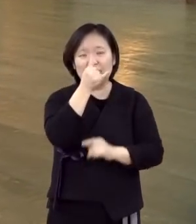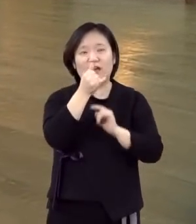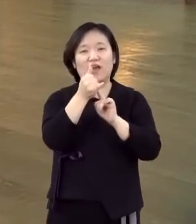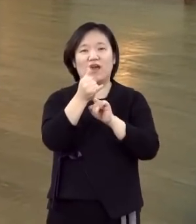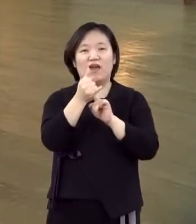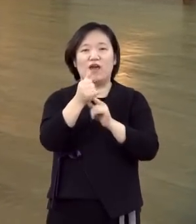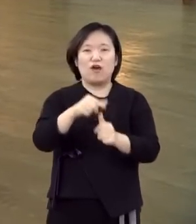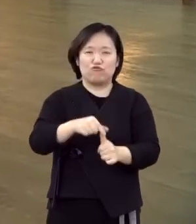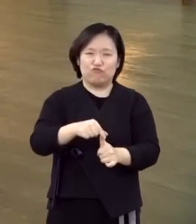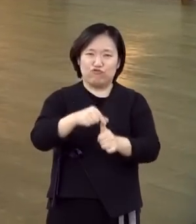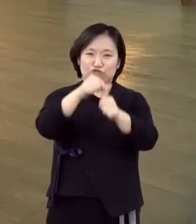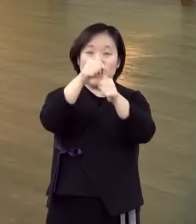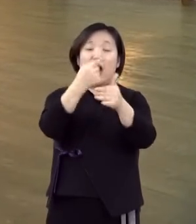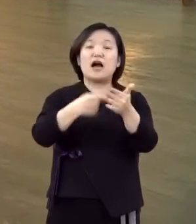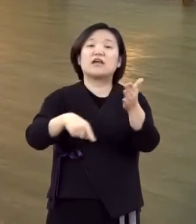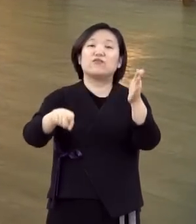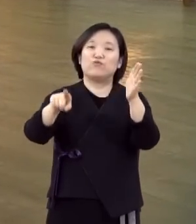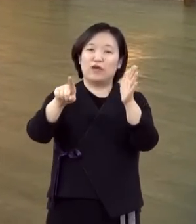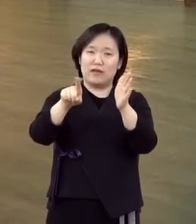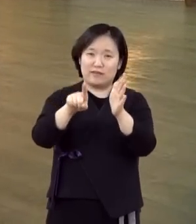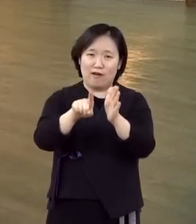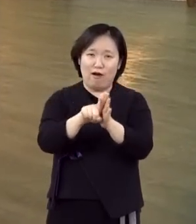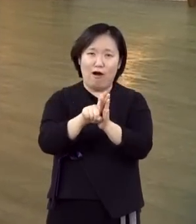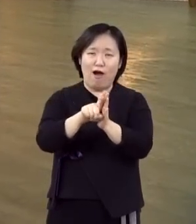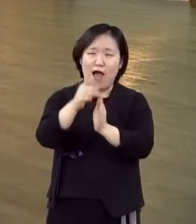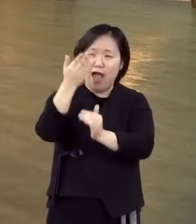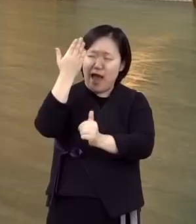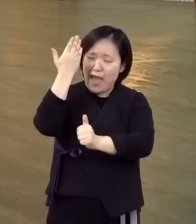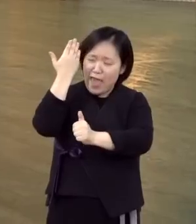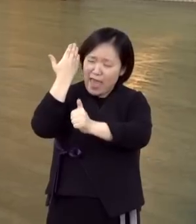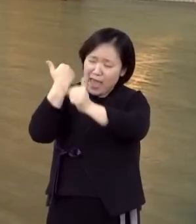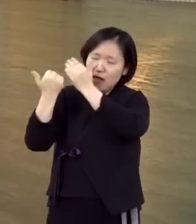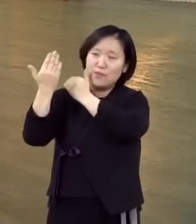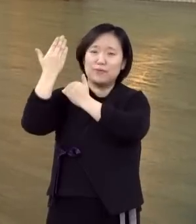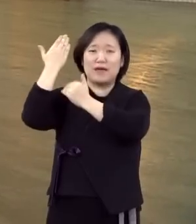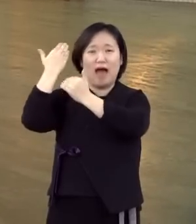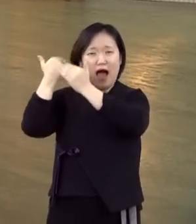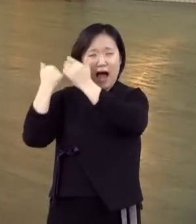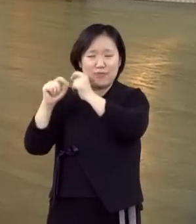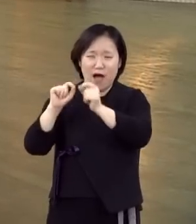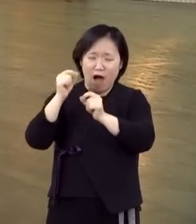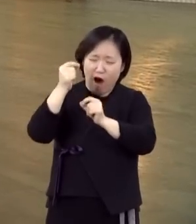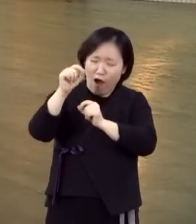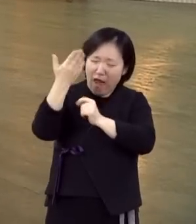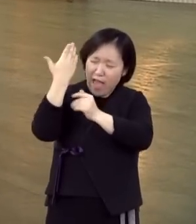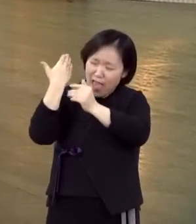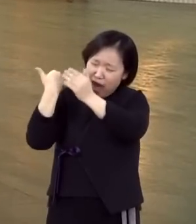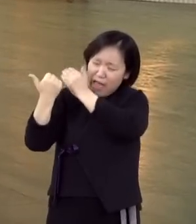에걸친윤회를통해 생과사를반복하시다가마침내육바라밀을